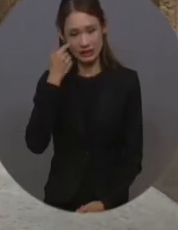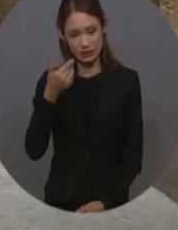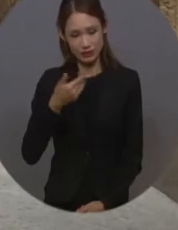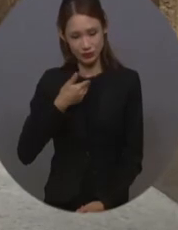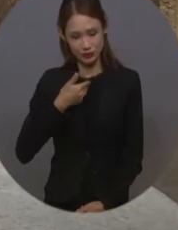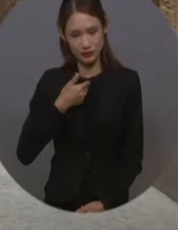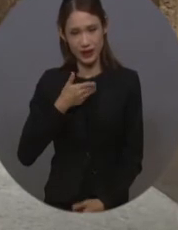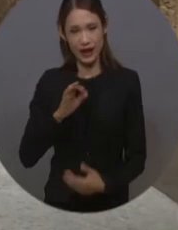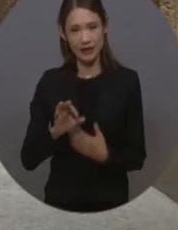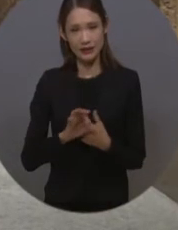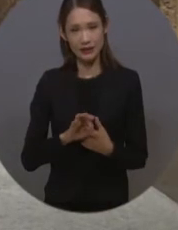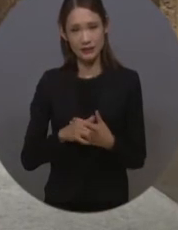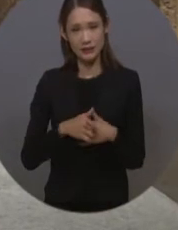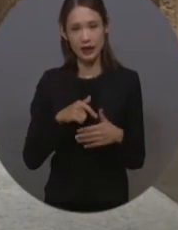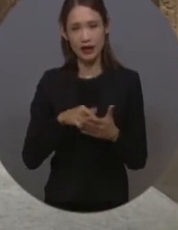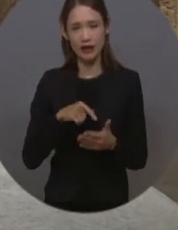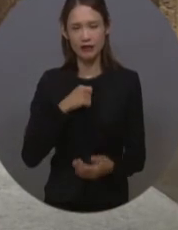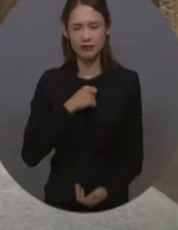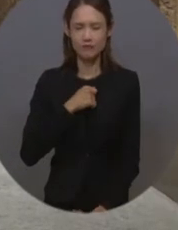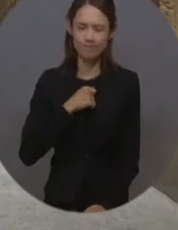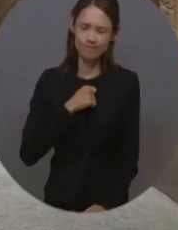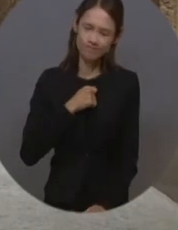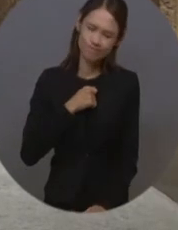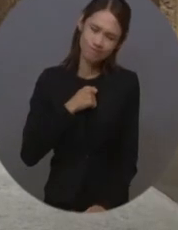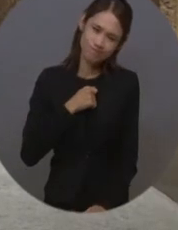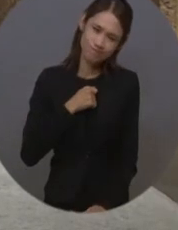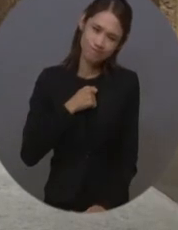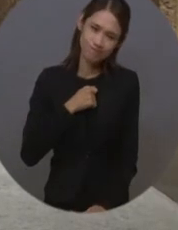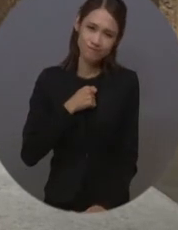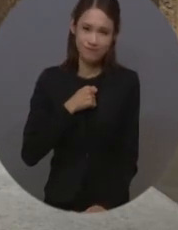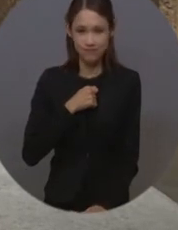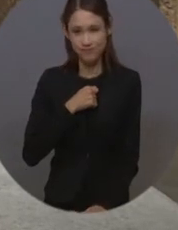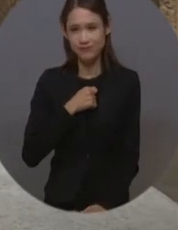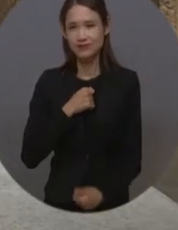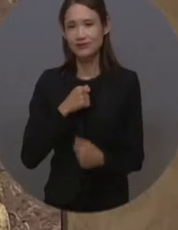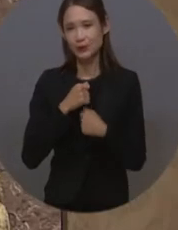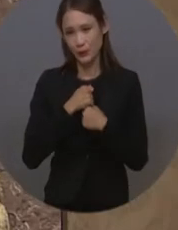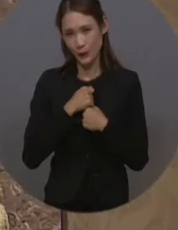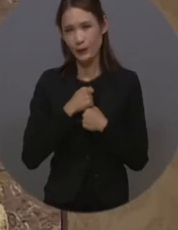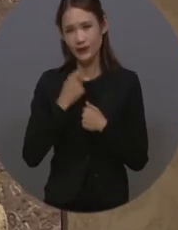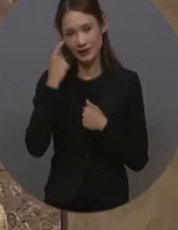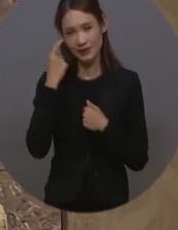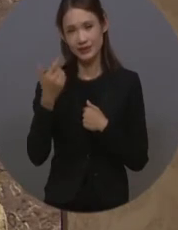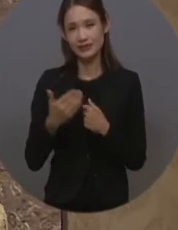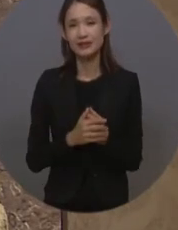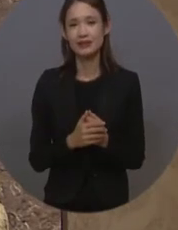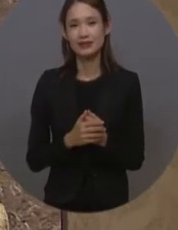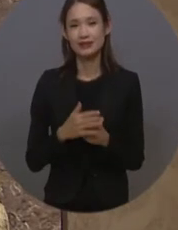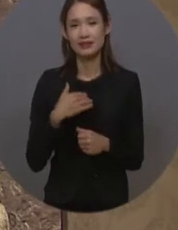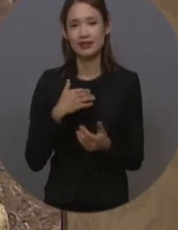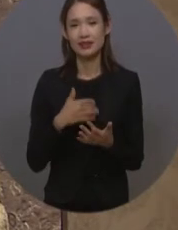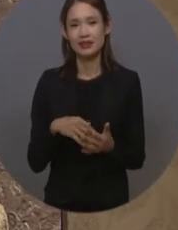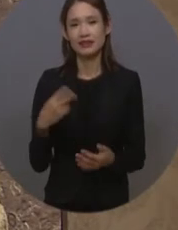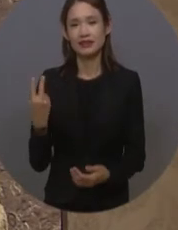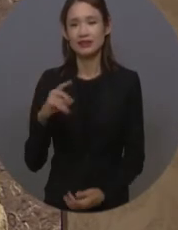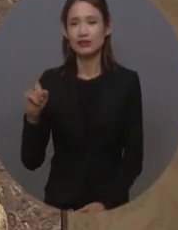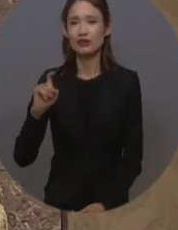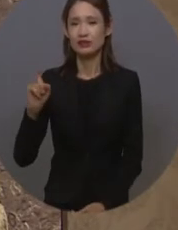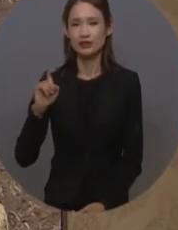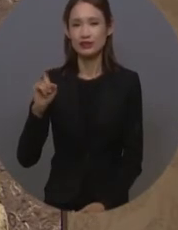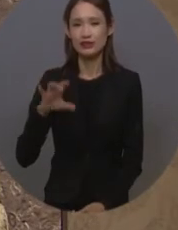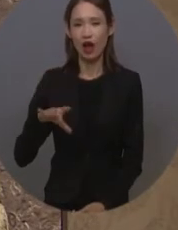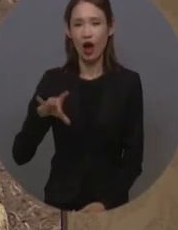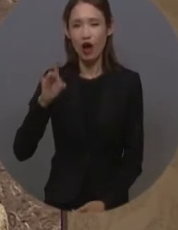제가 가슴이 좀 먹먹해지거든요. 그쵸, 저도 굉장히 조심스럽게 네. 질문을 드렸습니다. 제가 이제 2010년도에